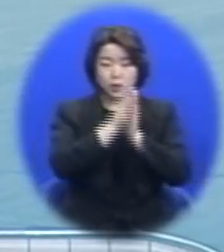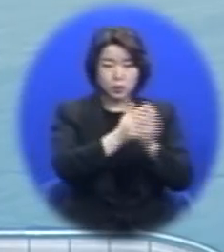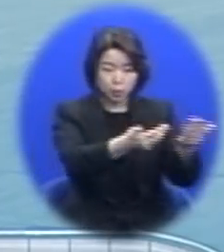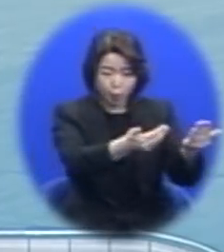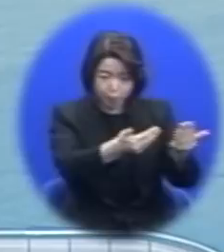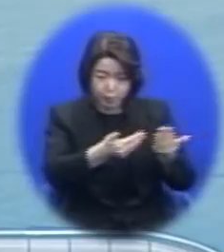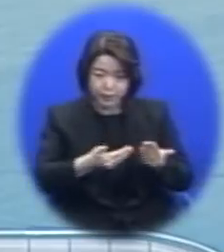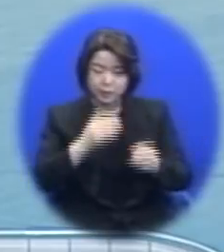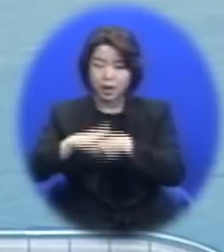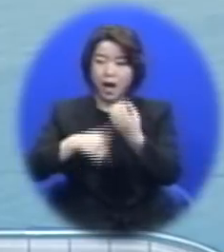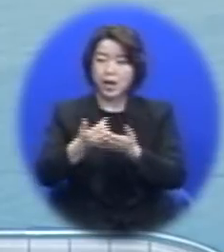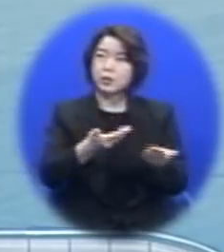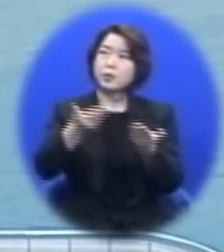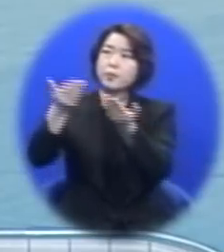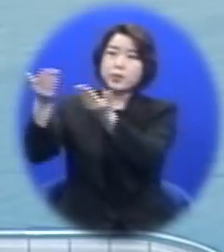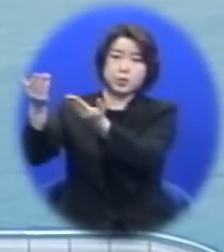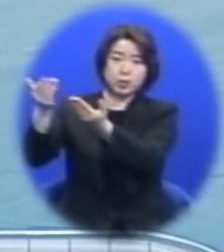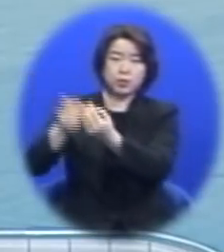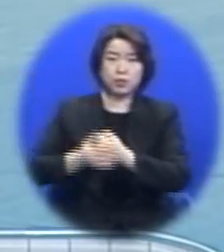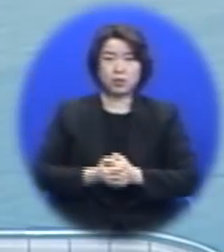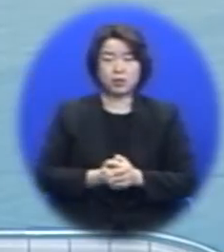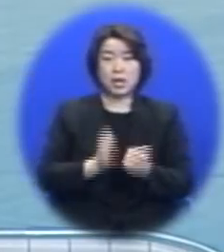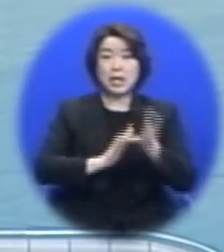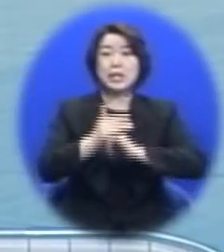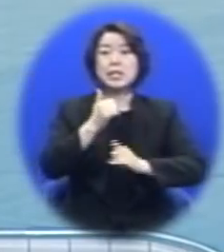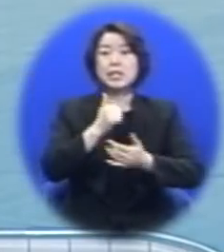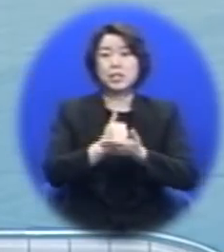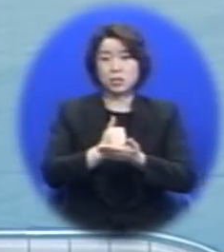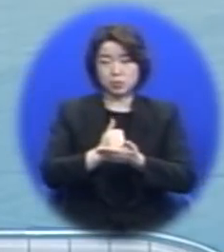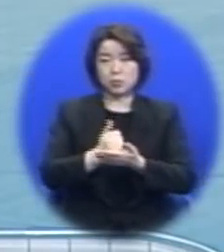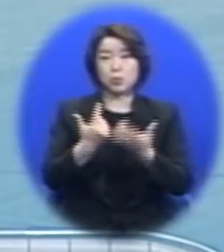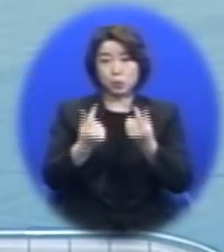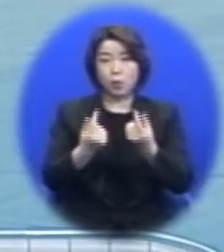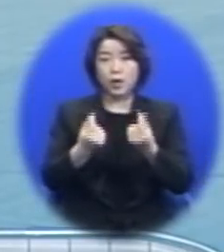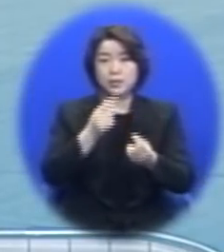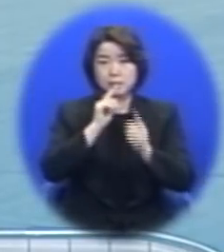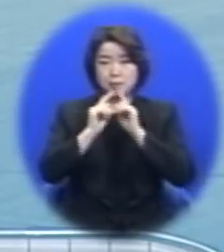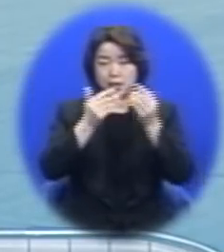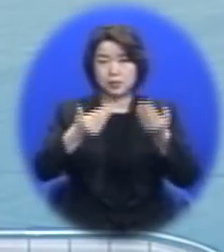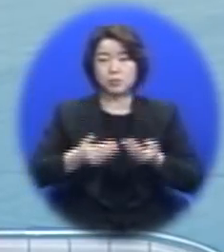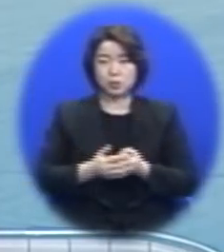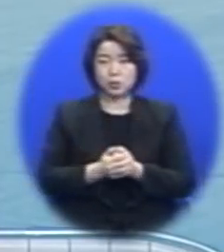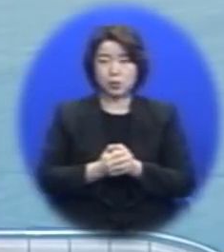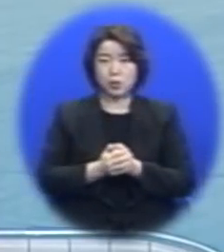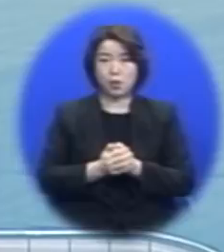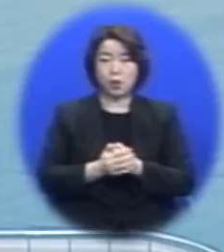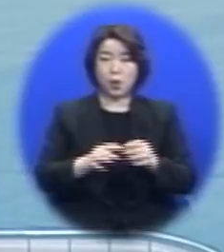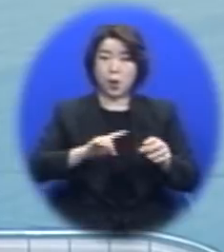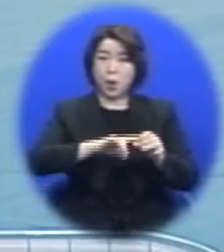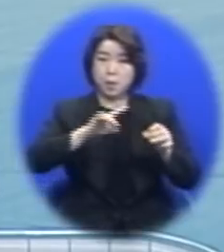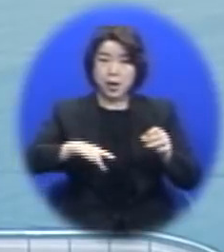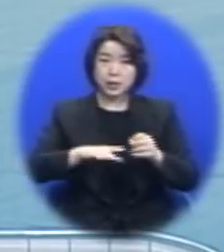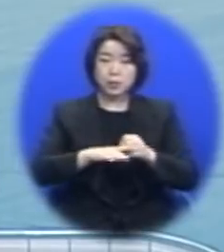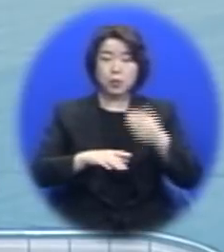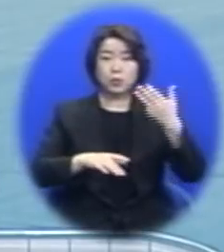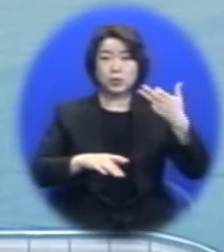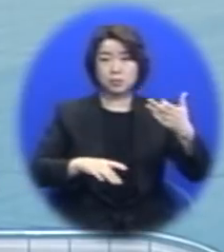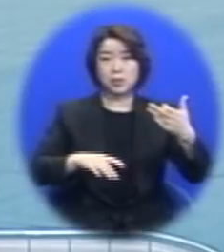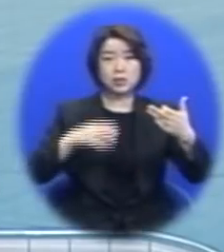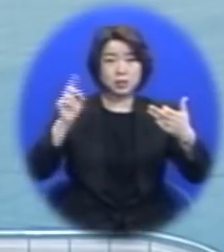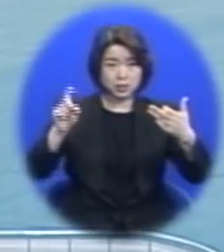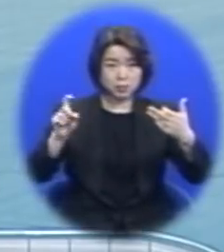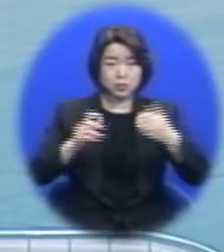하나님께 올려드리는 겁니다. 예수님께서도 그렇게 말씀하셨어요. 마태복음 18장 10절에